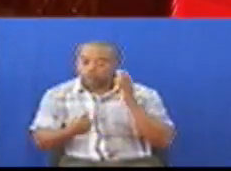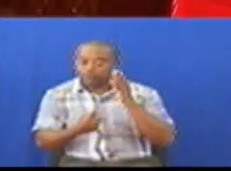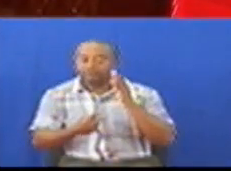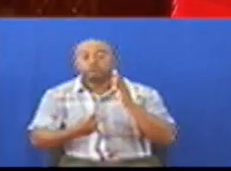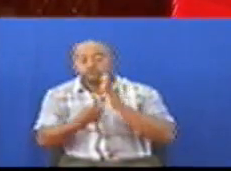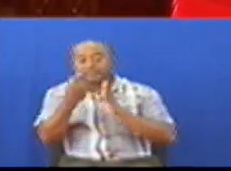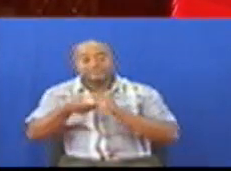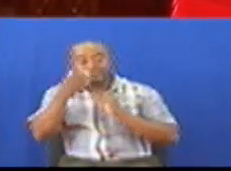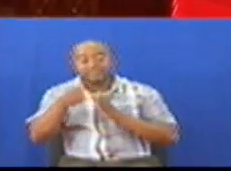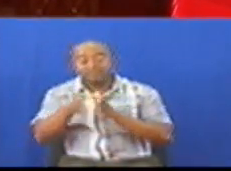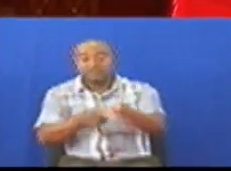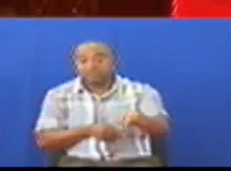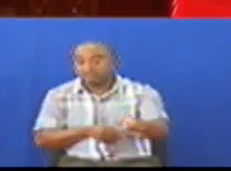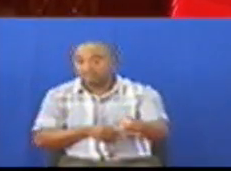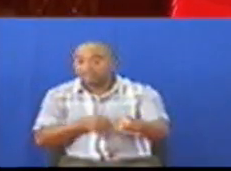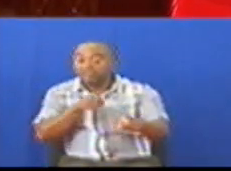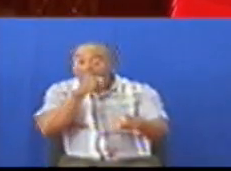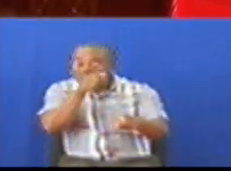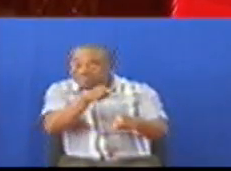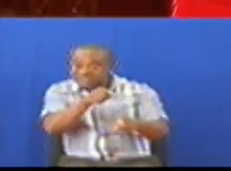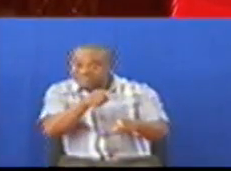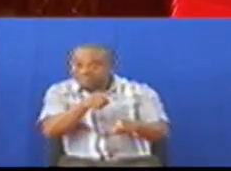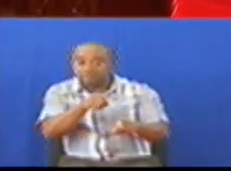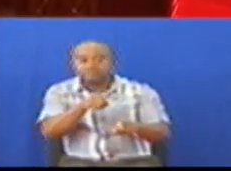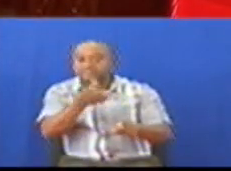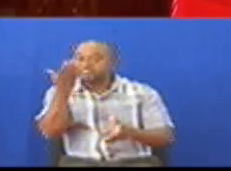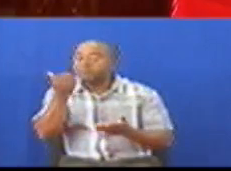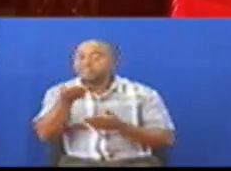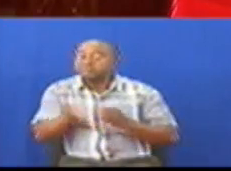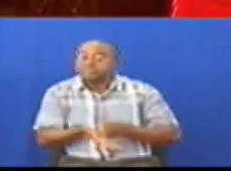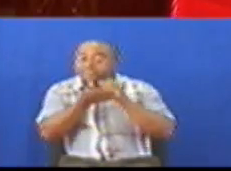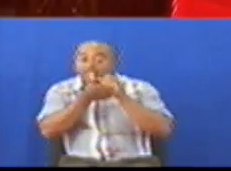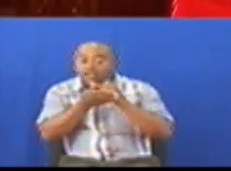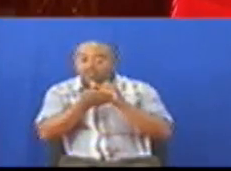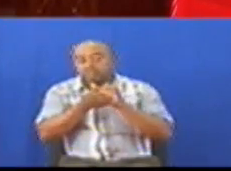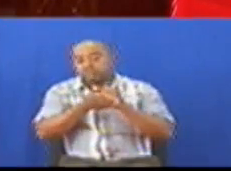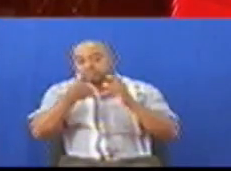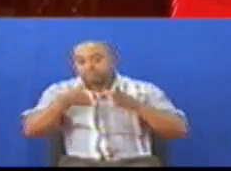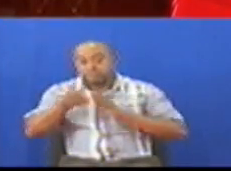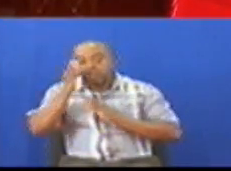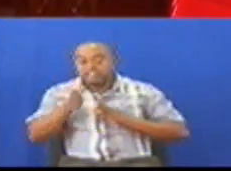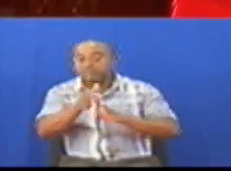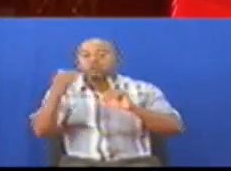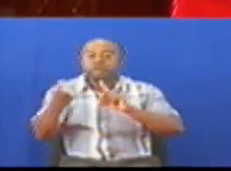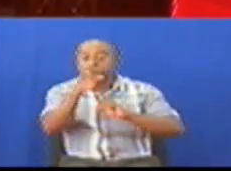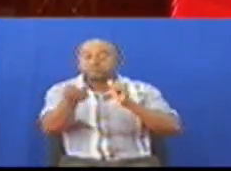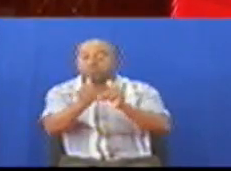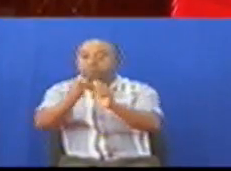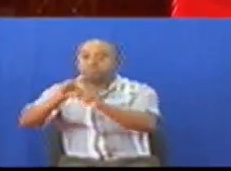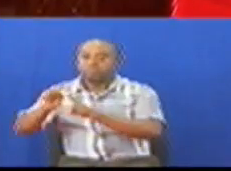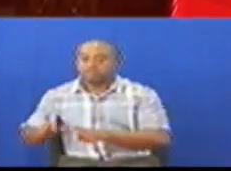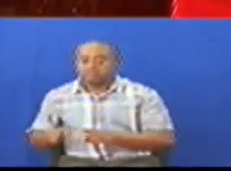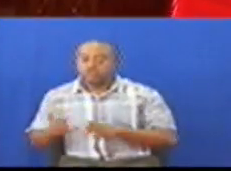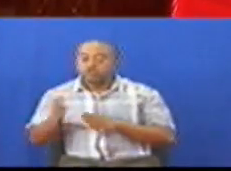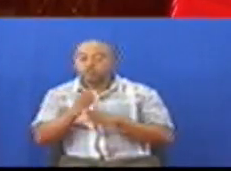ya kuzifikisha halmashauri nyingi kufika malengo ya kuondokana na utegemezi wa serikali kuu, katika kutimiza